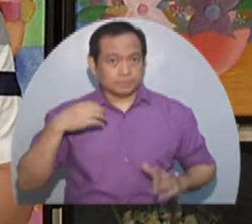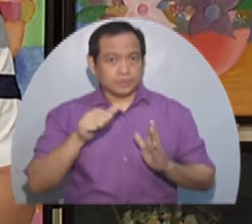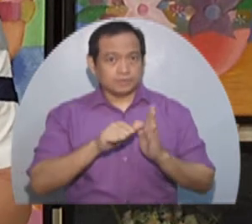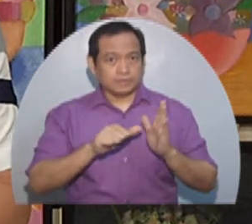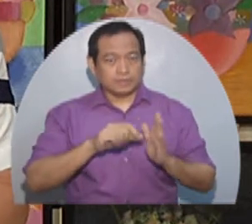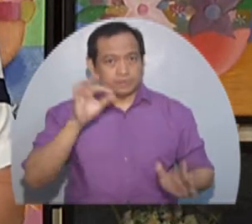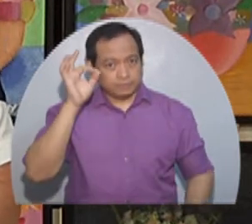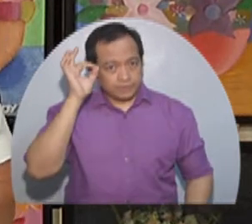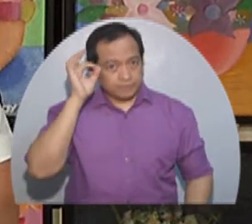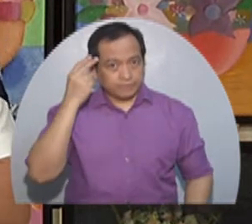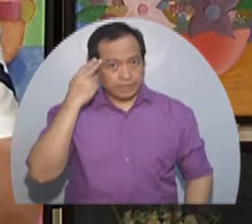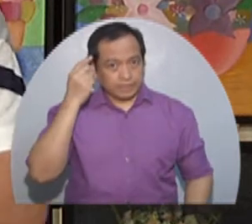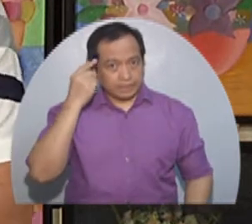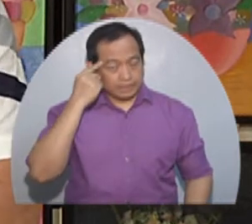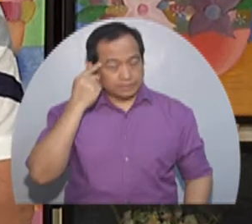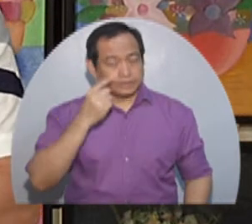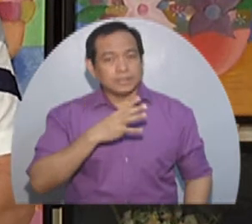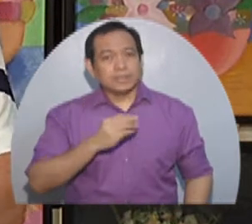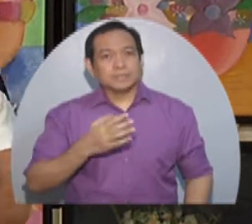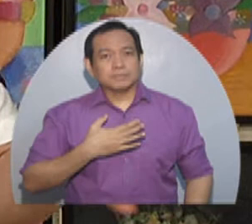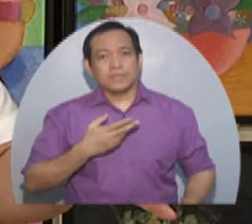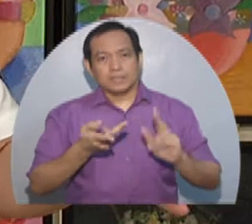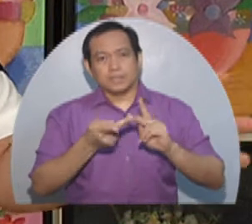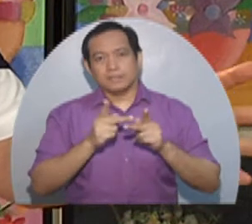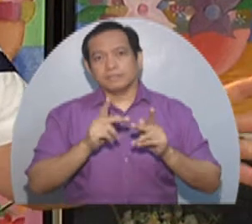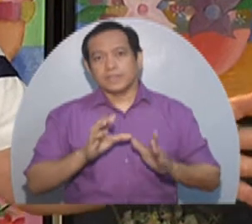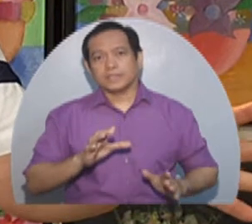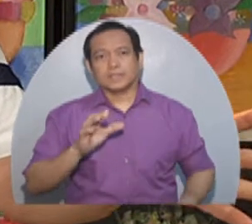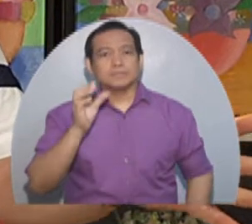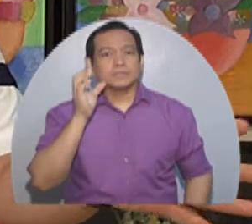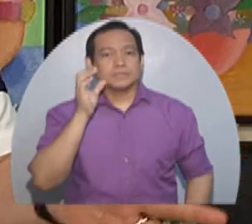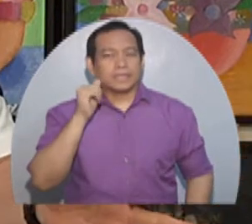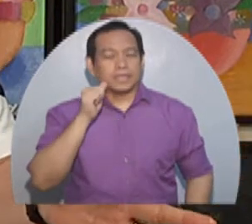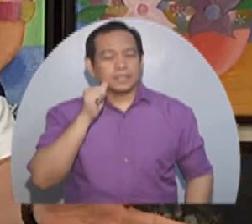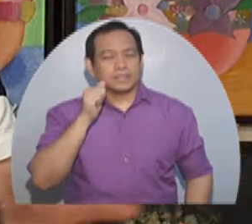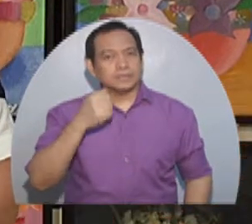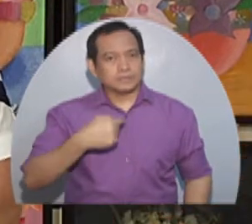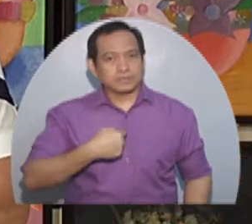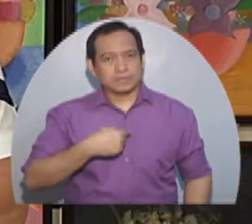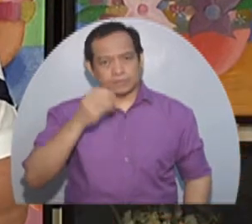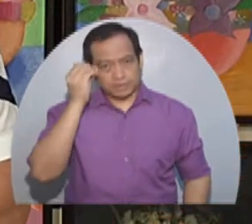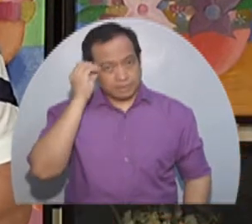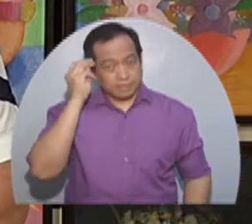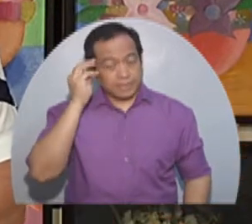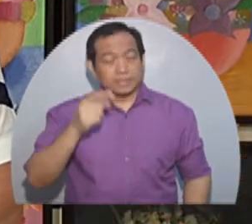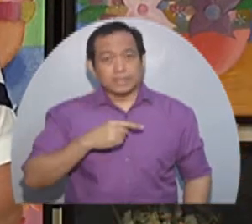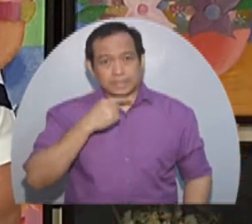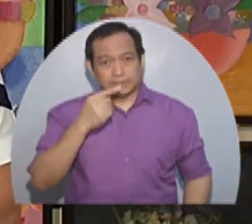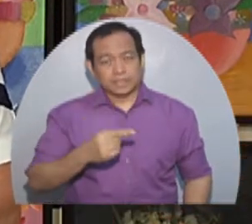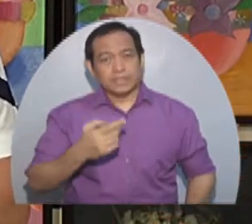Chairman, si Attorney Felipe Henry Goson, ang aking katuwang na si Ms. Connie Angeles. Ito po si Orly